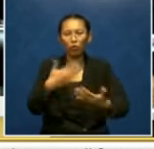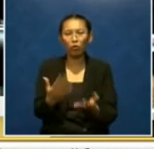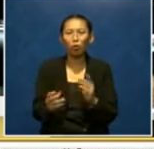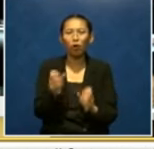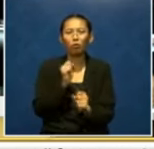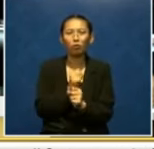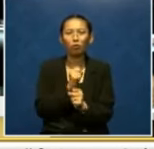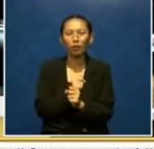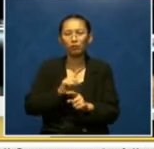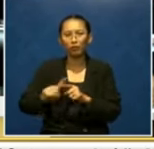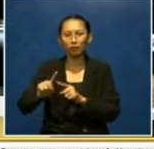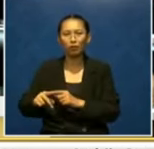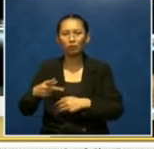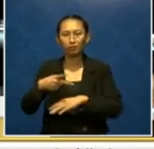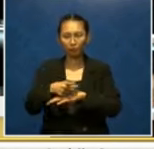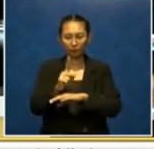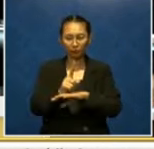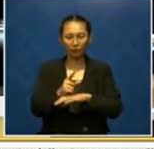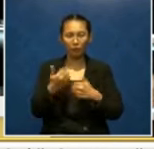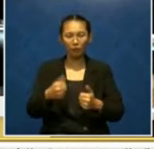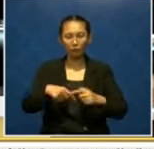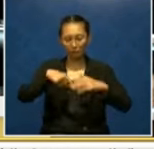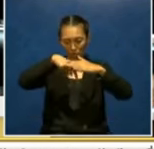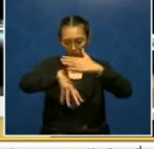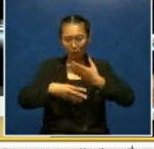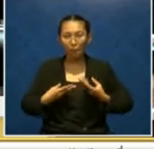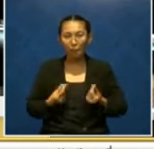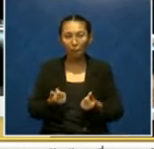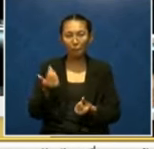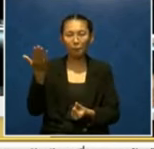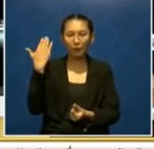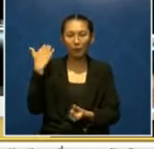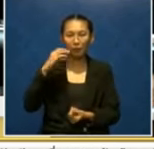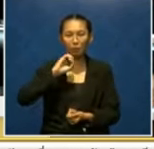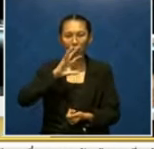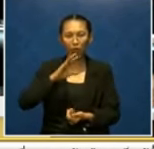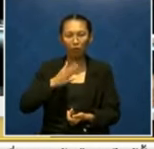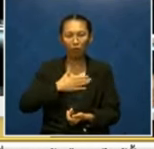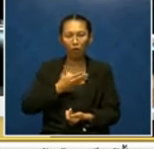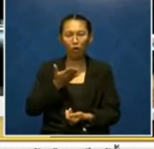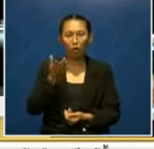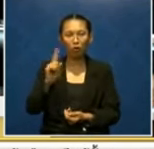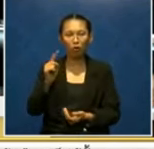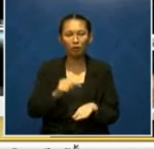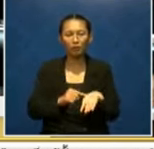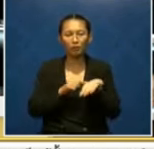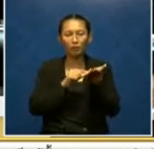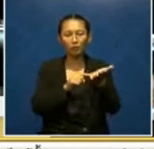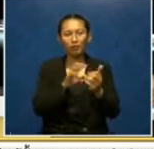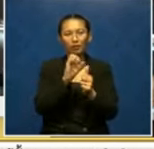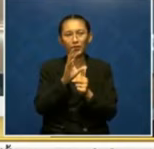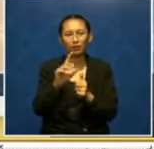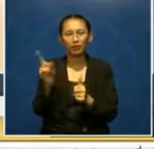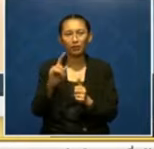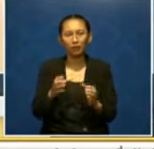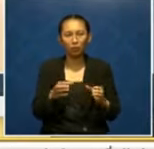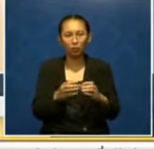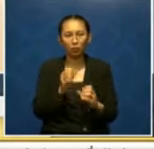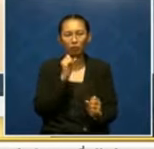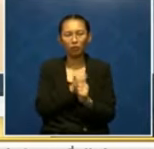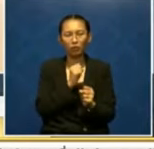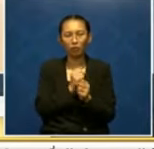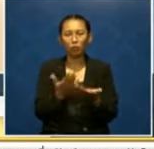ค่ะท่านประธานคะในรายละเอียดที่ฉันได้กล่าวถึงไปเมื่อสักครู่ดิฉันขออนุญาตนำเรียนเป็นข้อเสนอแนะค่ะให้กับหน่วยงานภาครัฐ